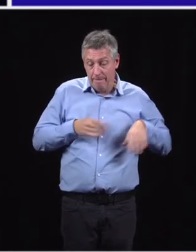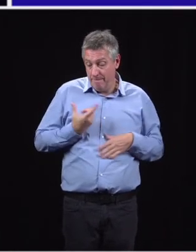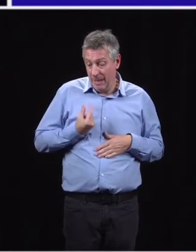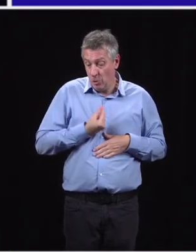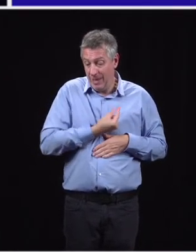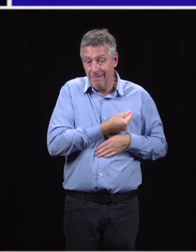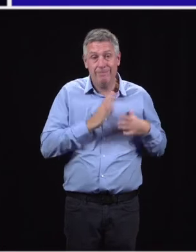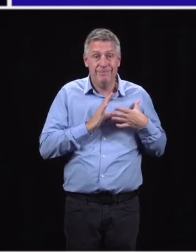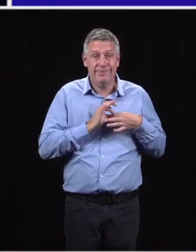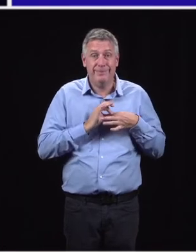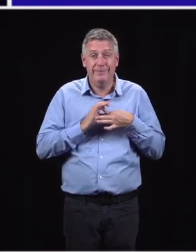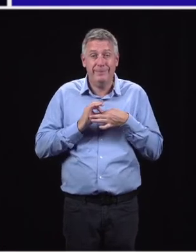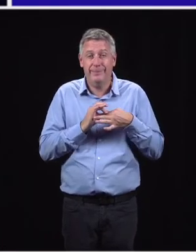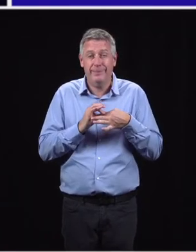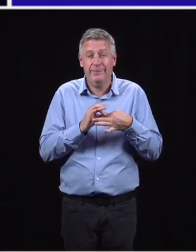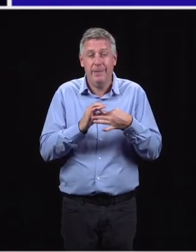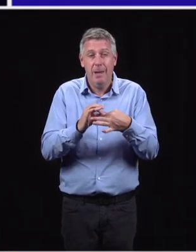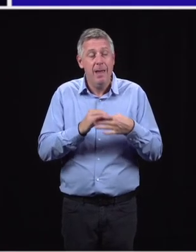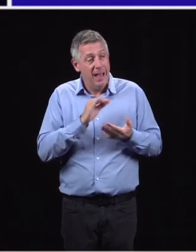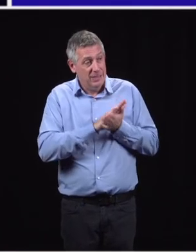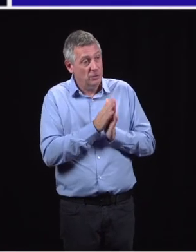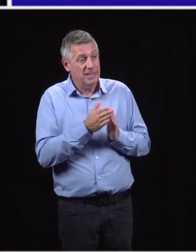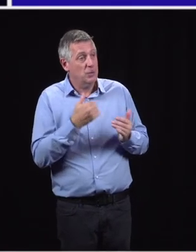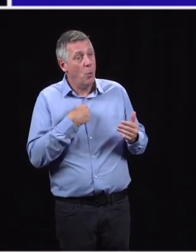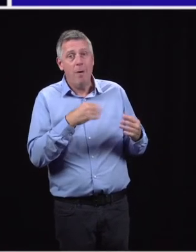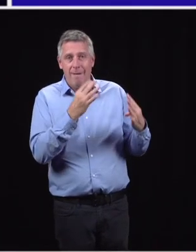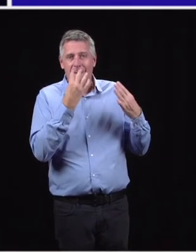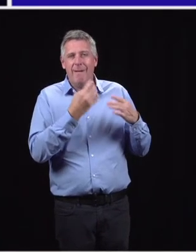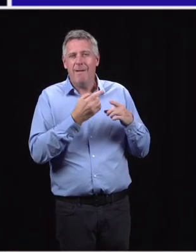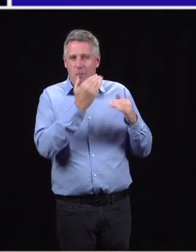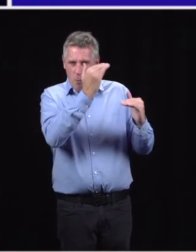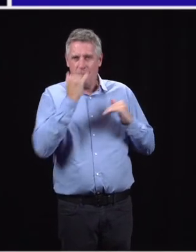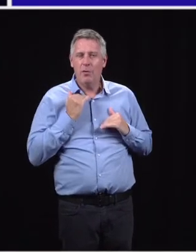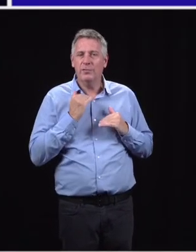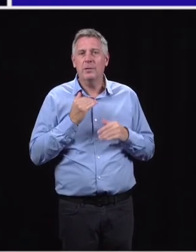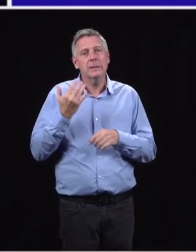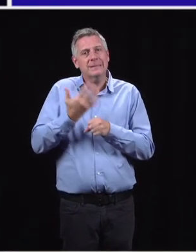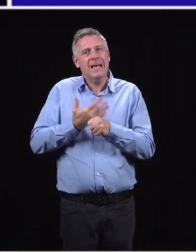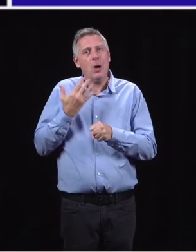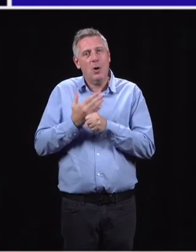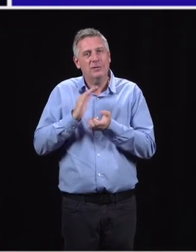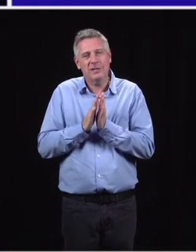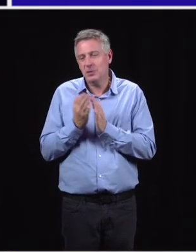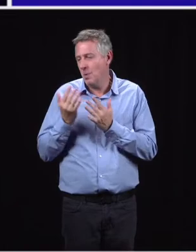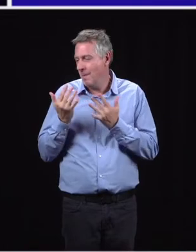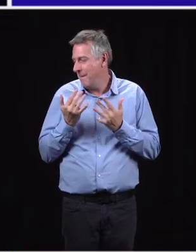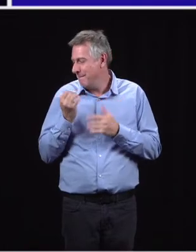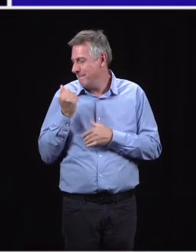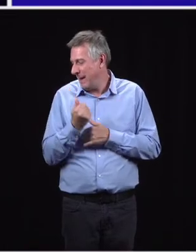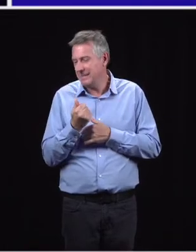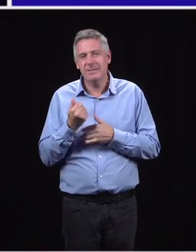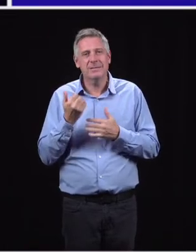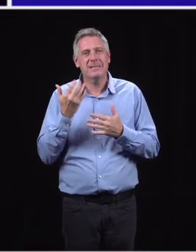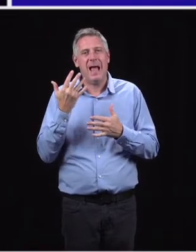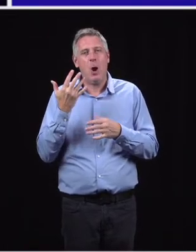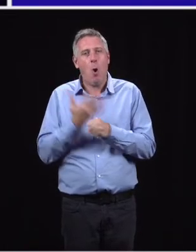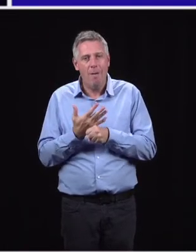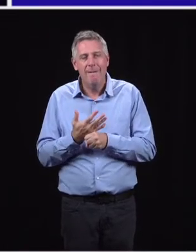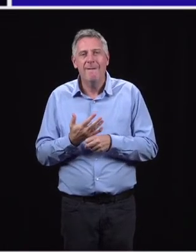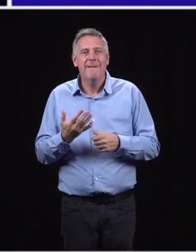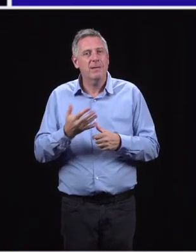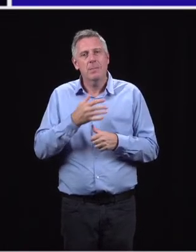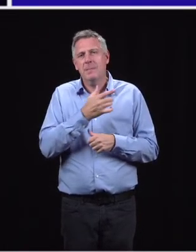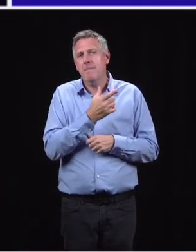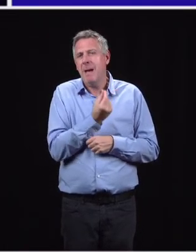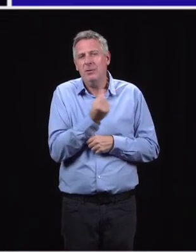dans ce que fait l'association qui aura bientôt 5 ans partenaires qui sont importants qui sont même essentiels